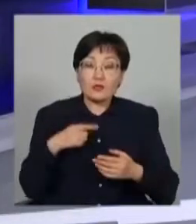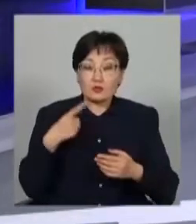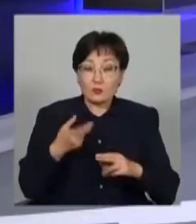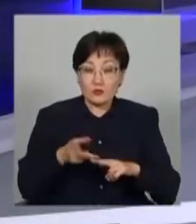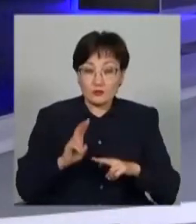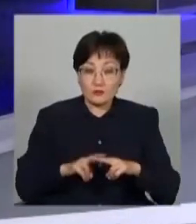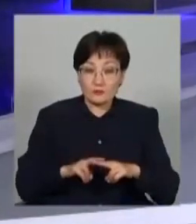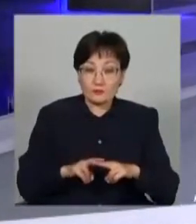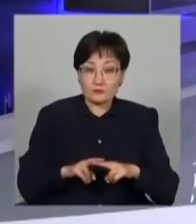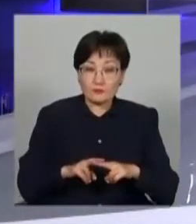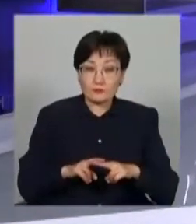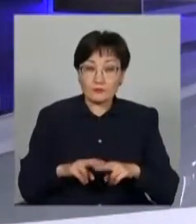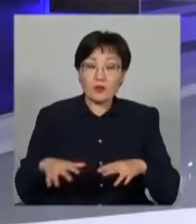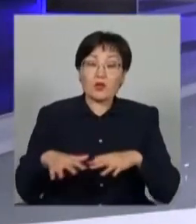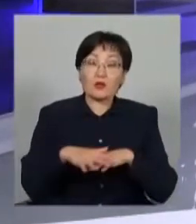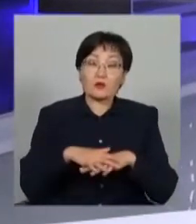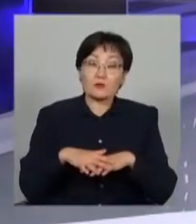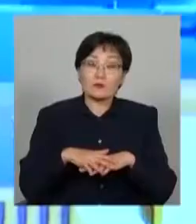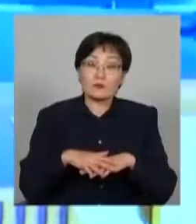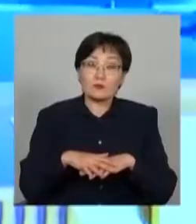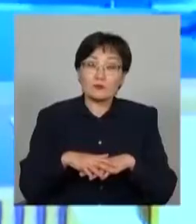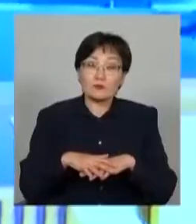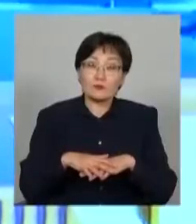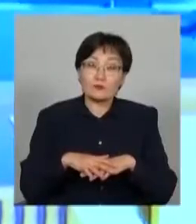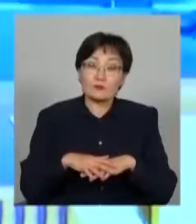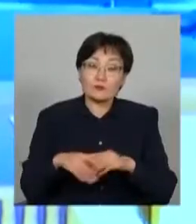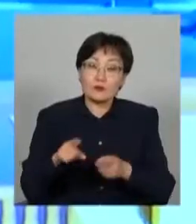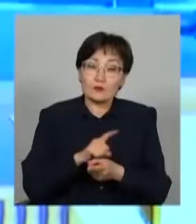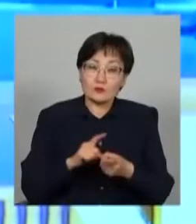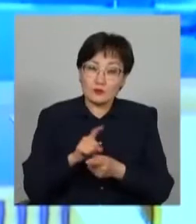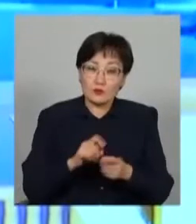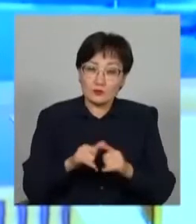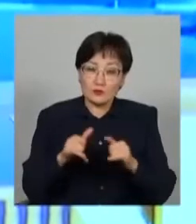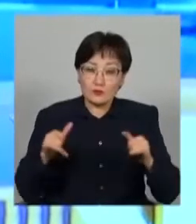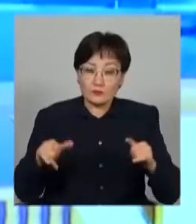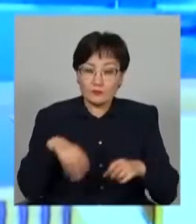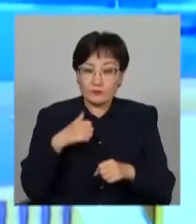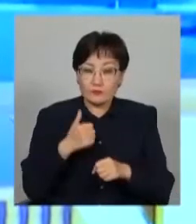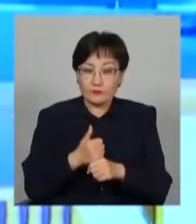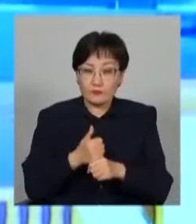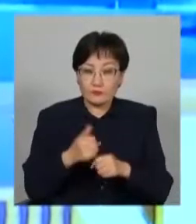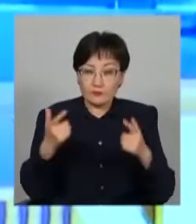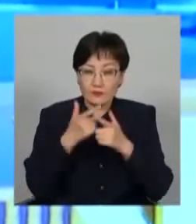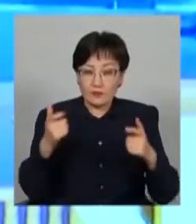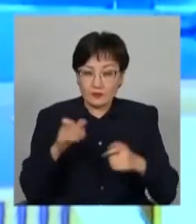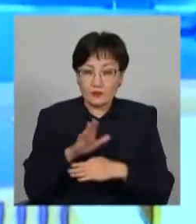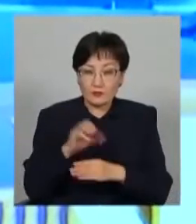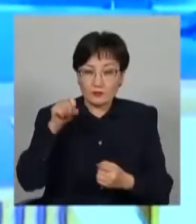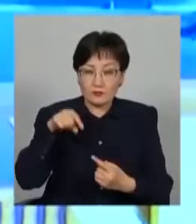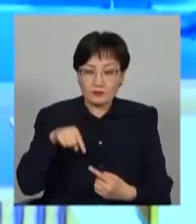осы халық бірлігі және жүйелі реформалар ел өркендеуінің берік негізі атты жолдауында берген тапсырмасына